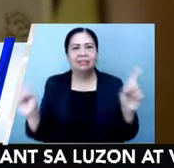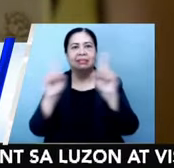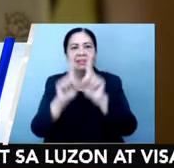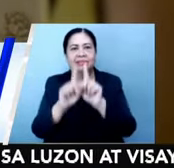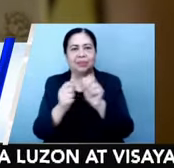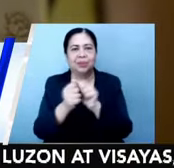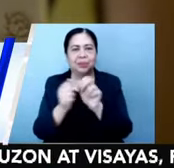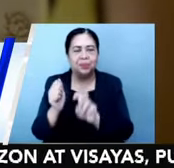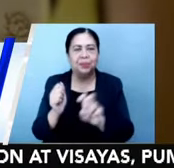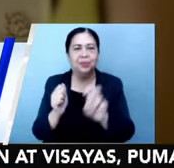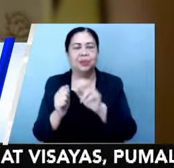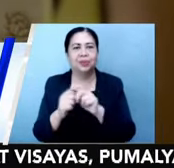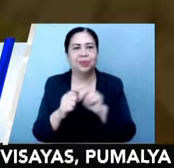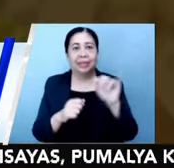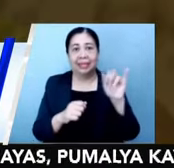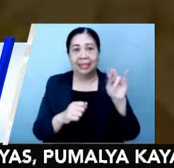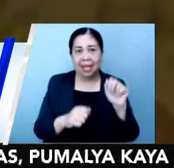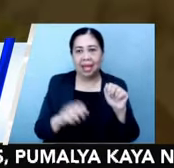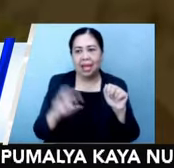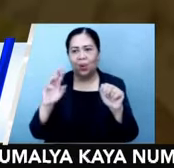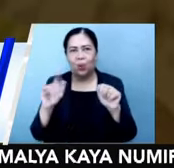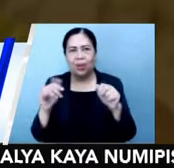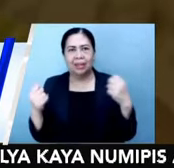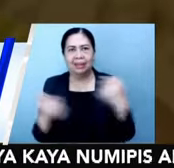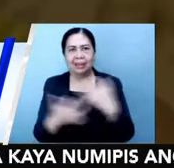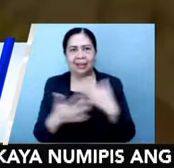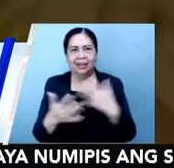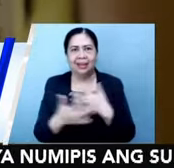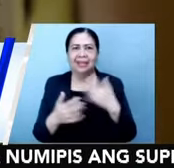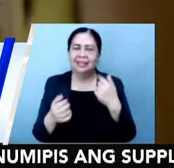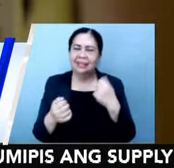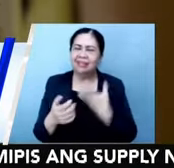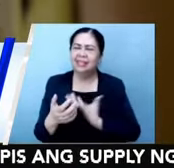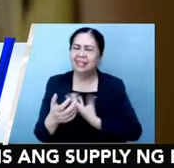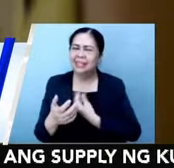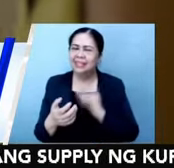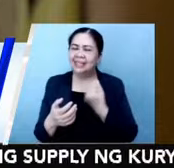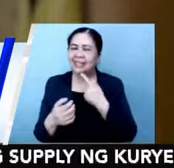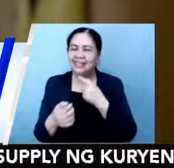Ina at Will, kinabahan sila ng bongga sa filming ng kanilang intimate scene.